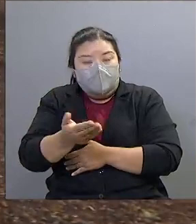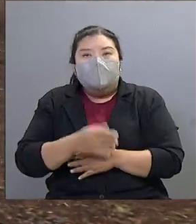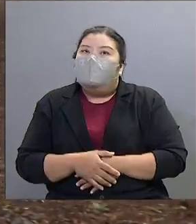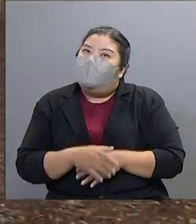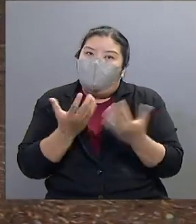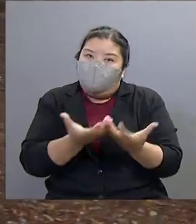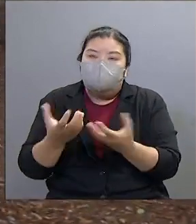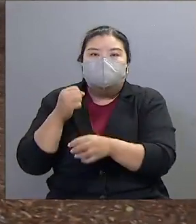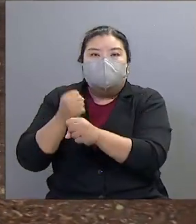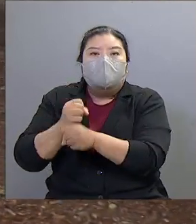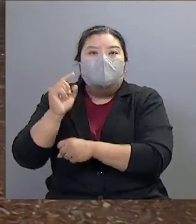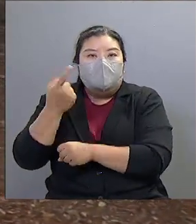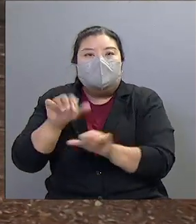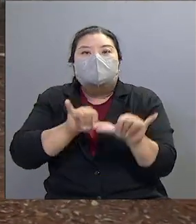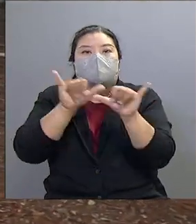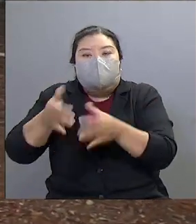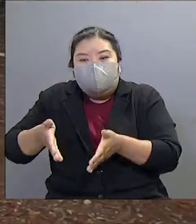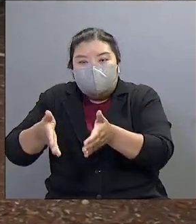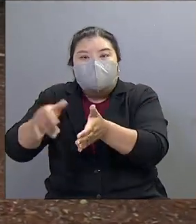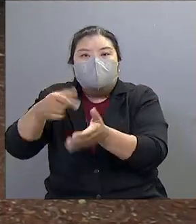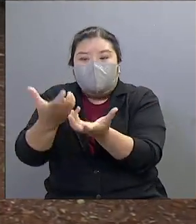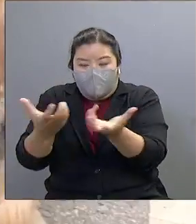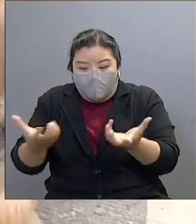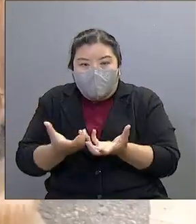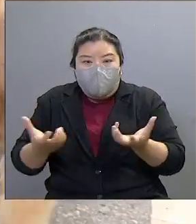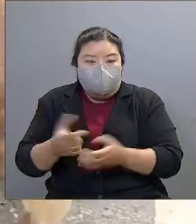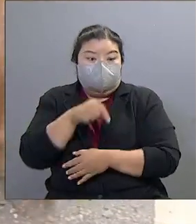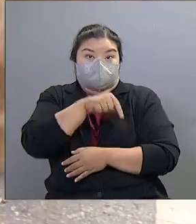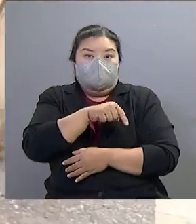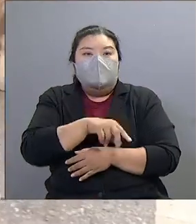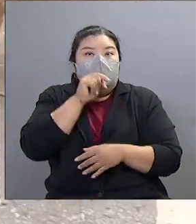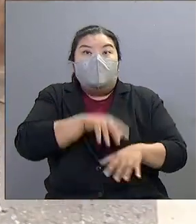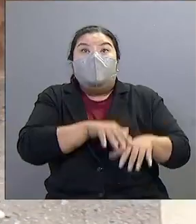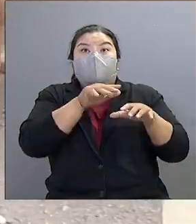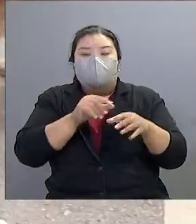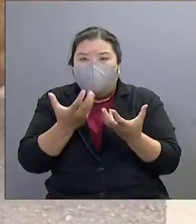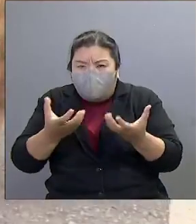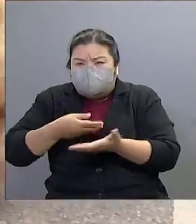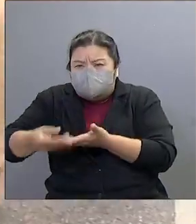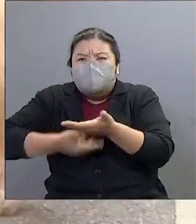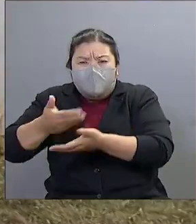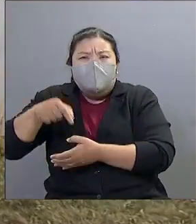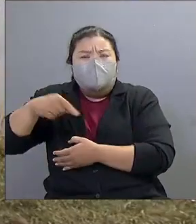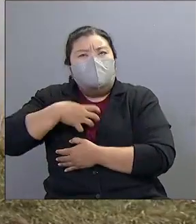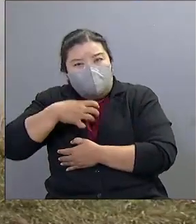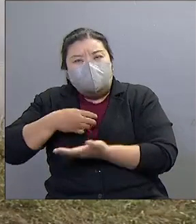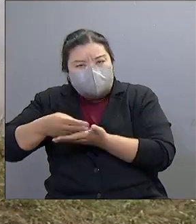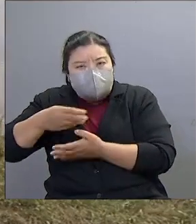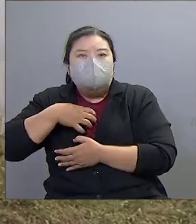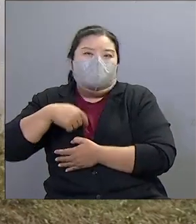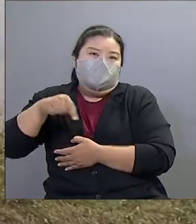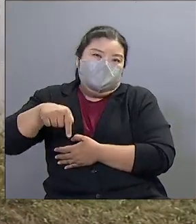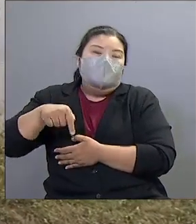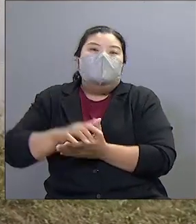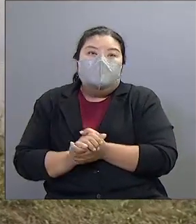ฐานการผลิตไปอยู่ที่เร็นถนนชั่วคราวค่ะเนอจากควนต้องการของลกฆ้าก็ยังคงมีอยู่นะคะน้ำหวังท